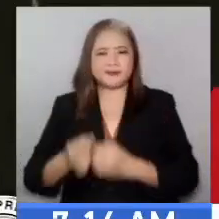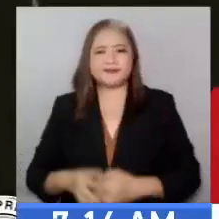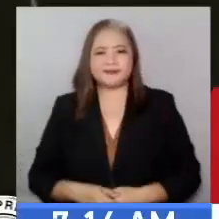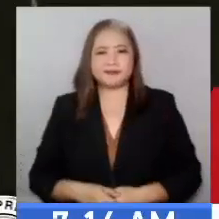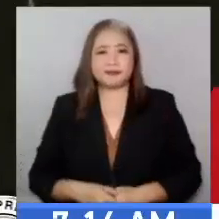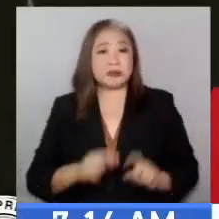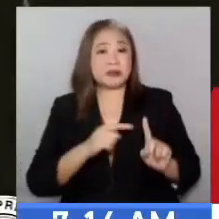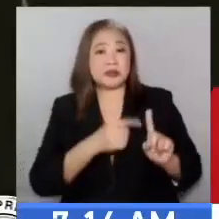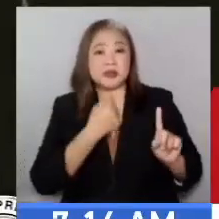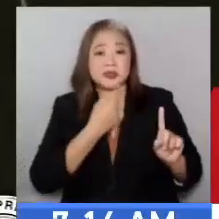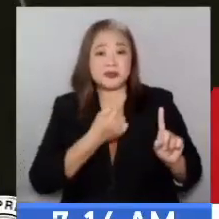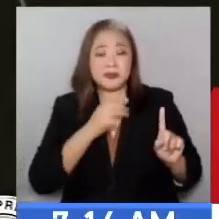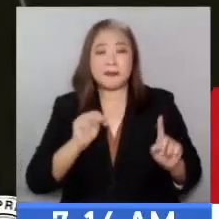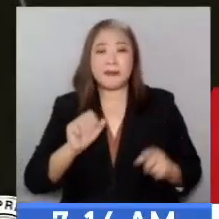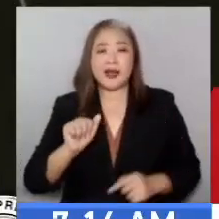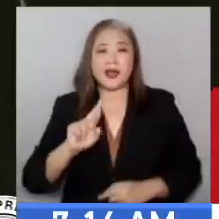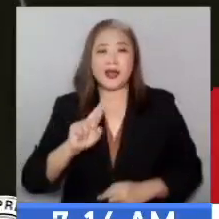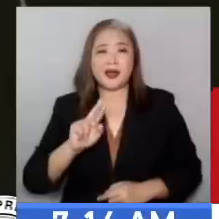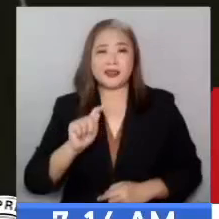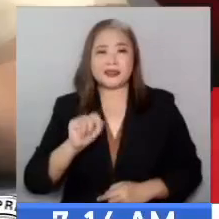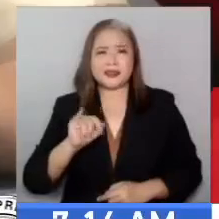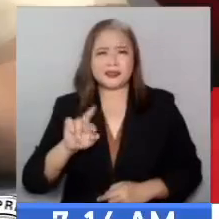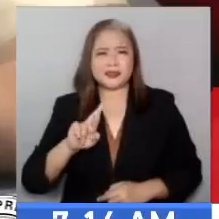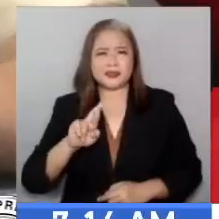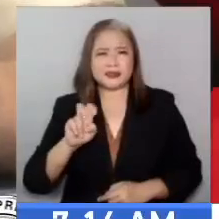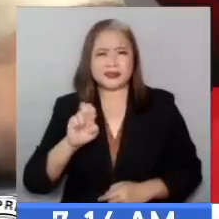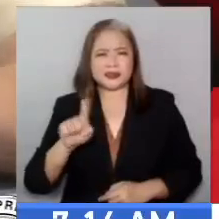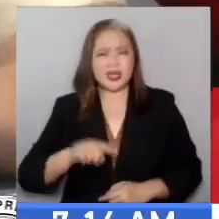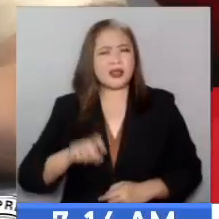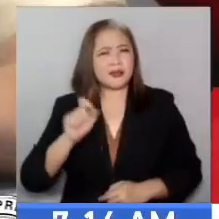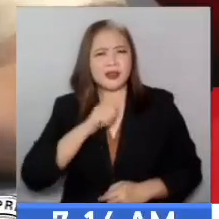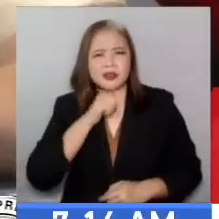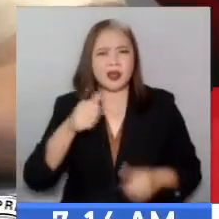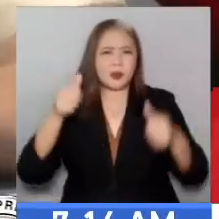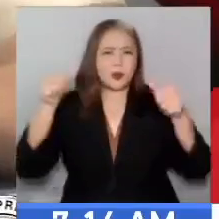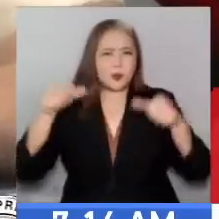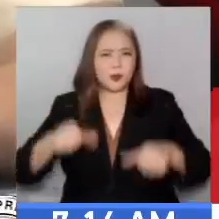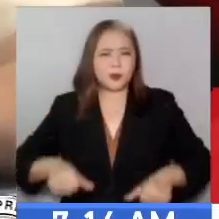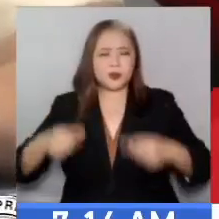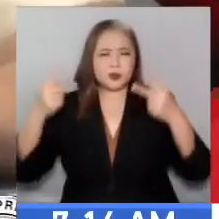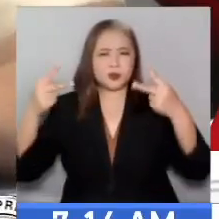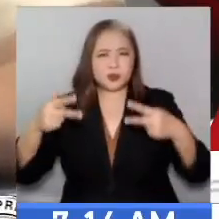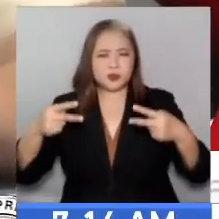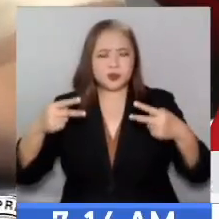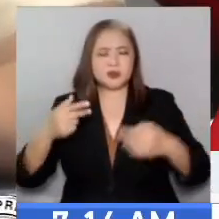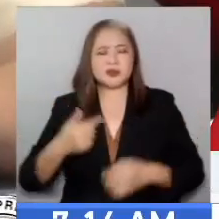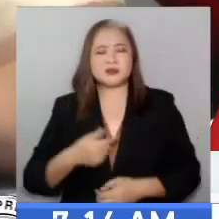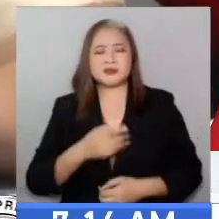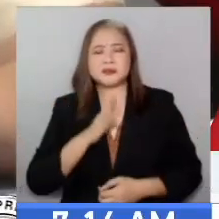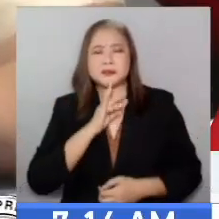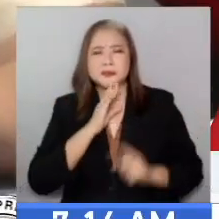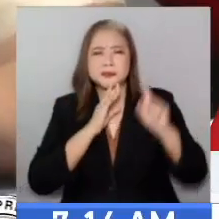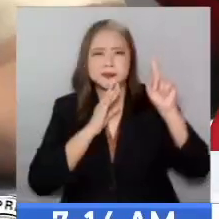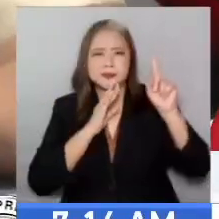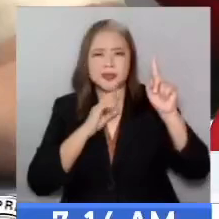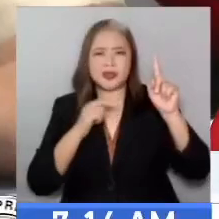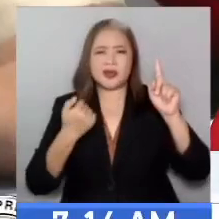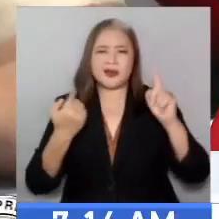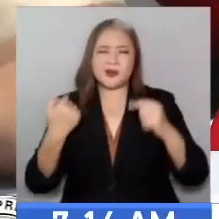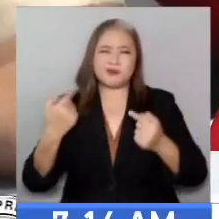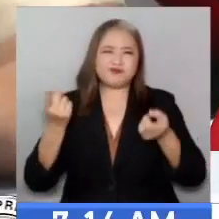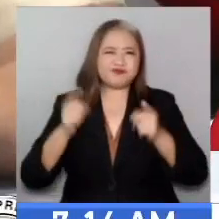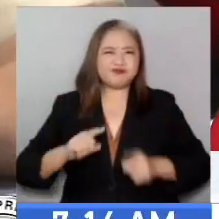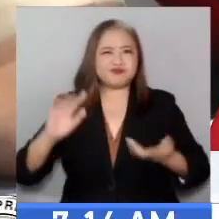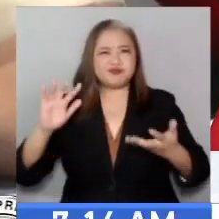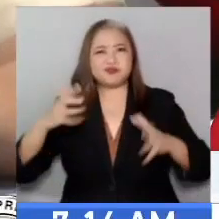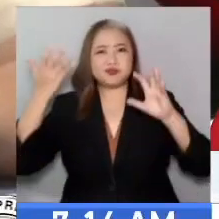ng daho final ng gulo kasi sa panan po